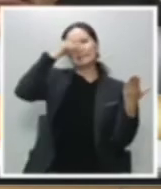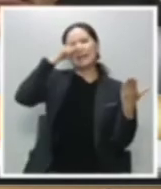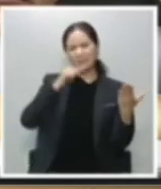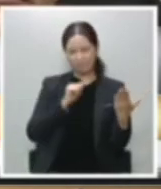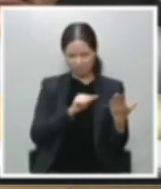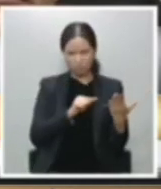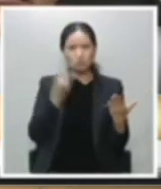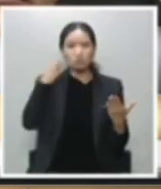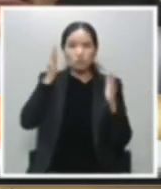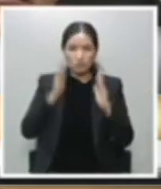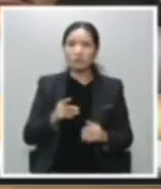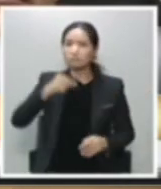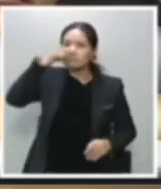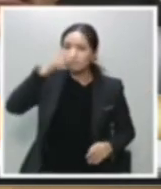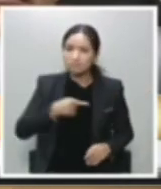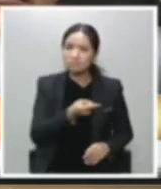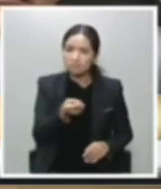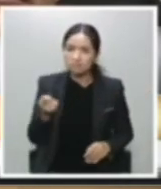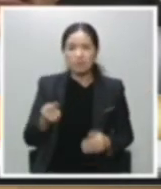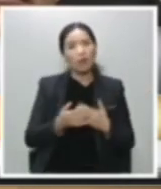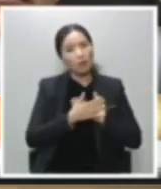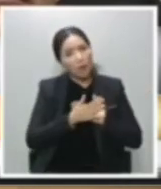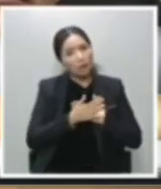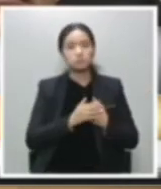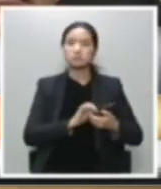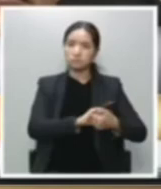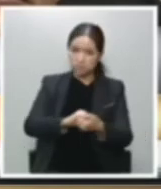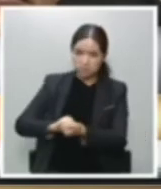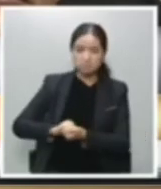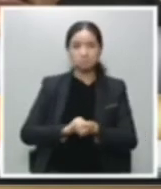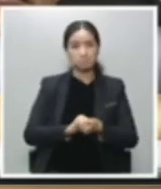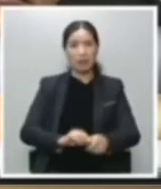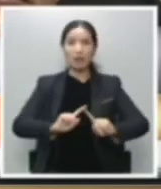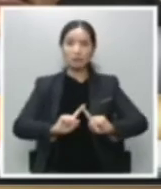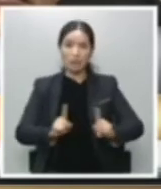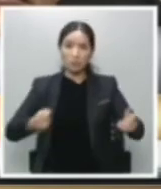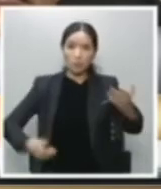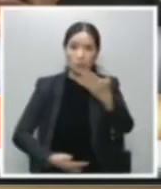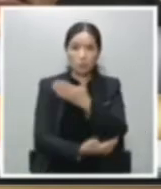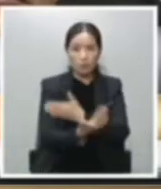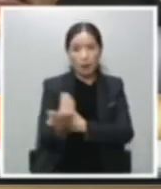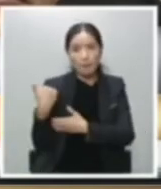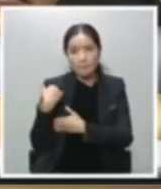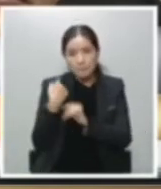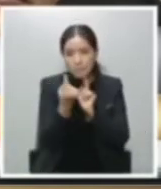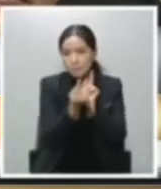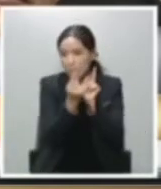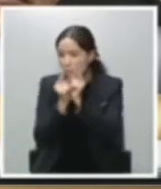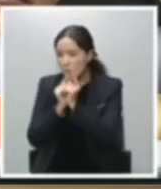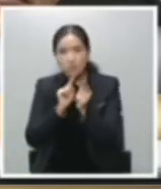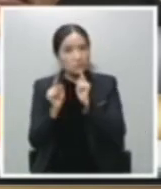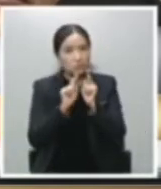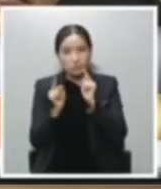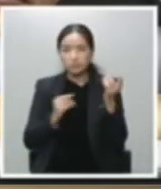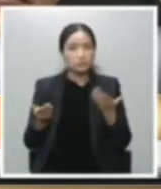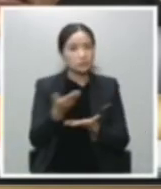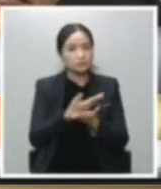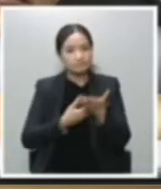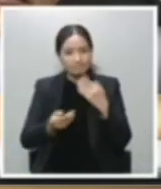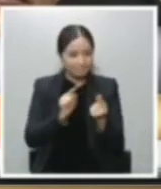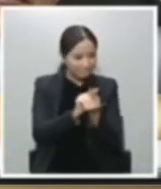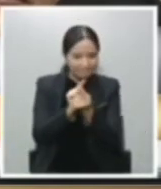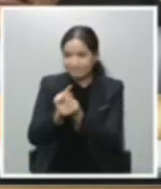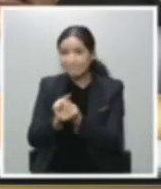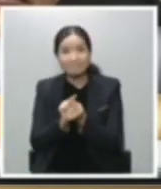ยครับทุกคนเป็นคนไทยทุกคนมีความรักมีความสามัคคีกันแต่ถ้ามีโอกาสได้พบปะพูดคุยและก็ทำความรู้จัก